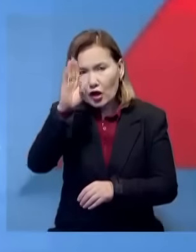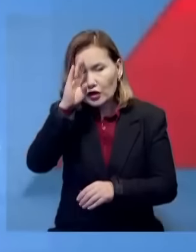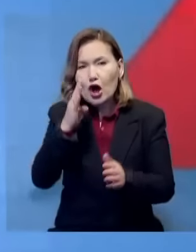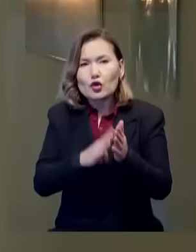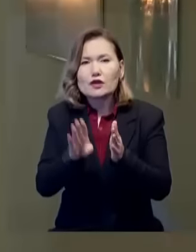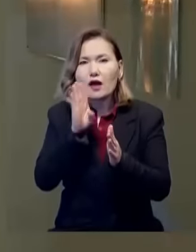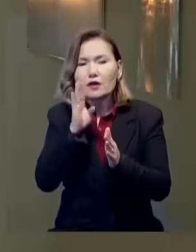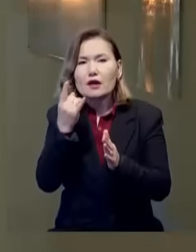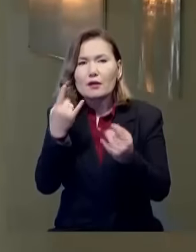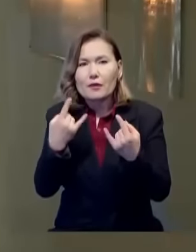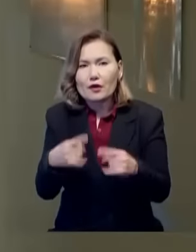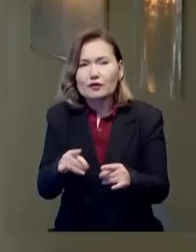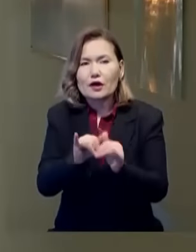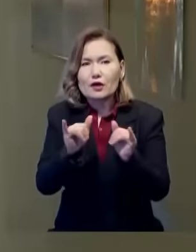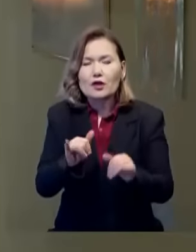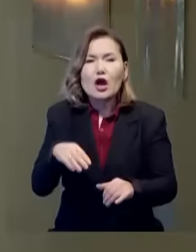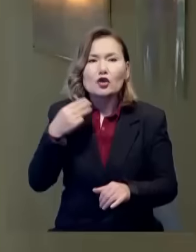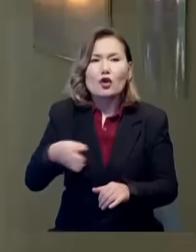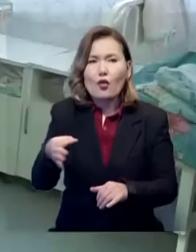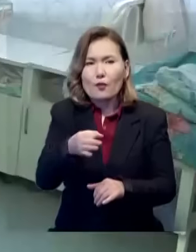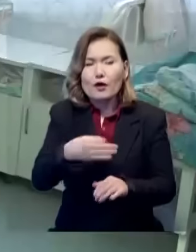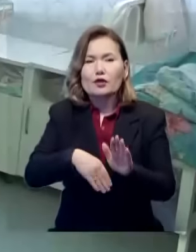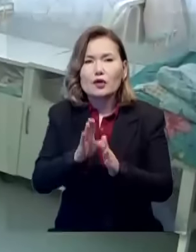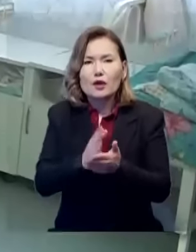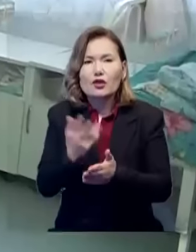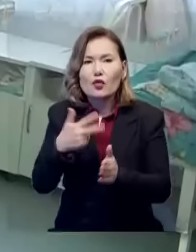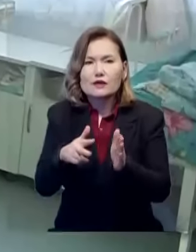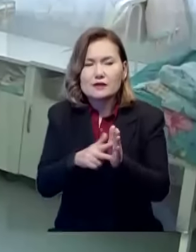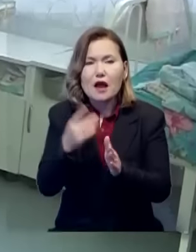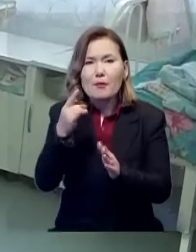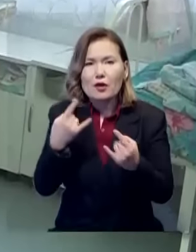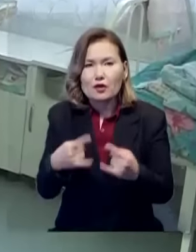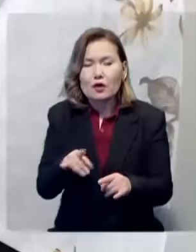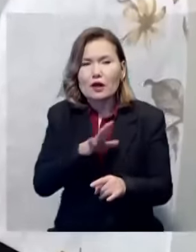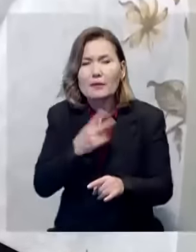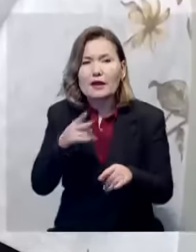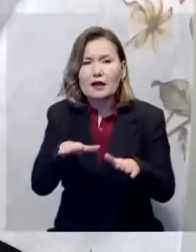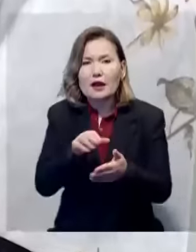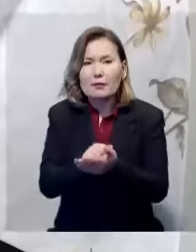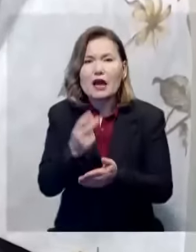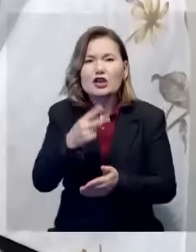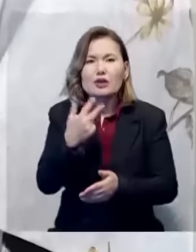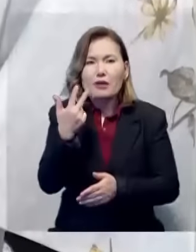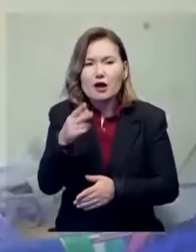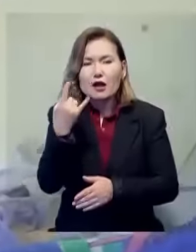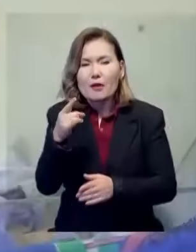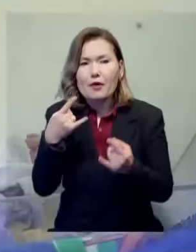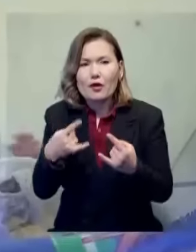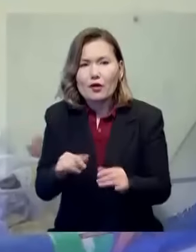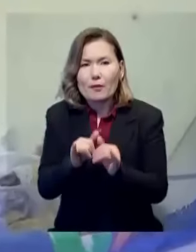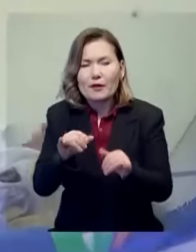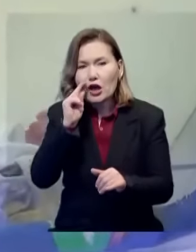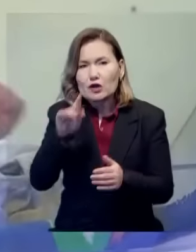бала туды. Бұл орайда Түркістан облысы көш бастап тұр. 38 бала өмірге келді. Екінші орында 23 нәрестенің кіндігі